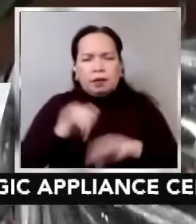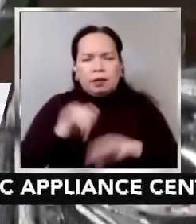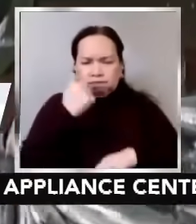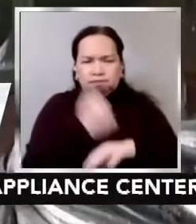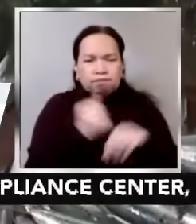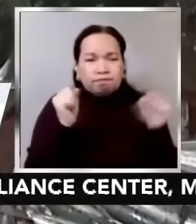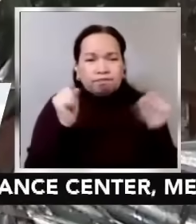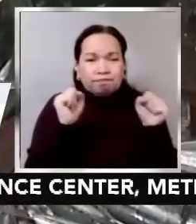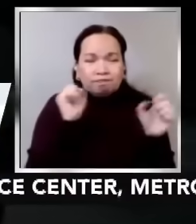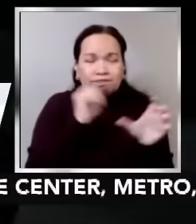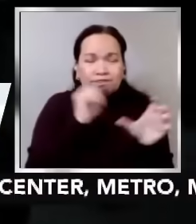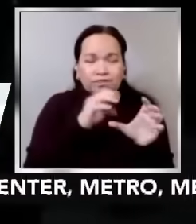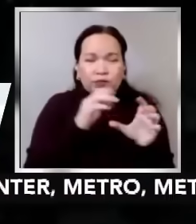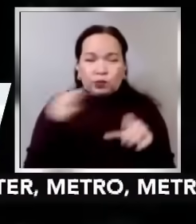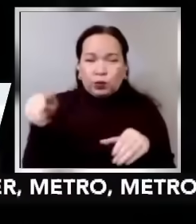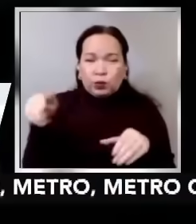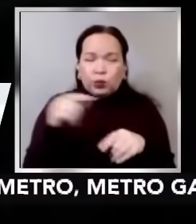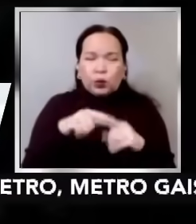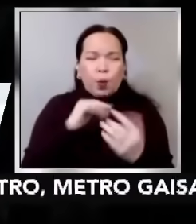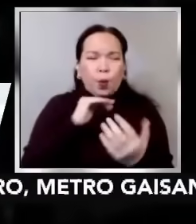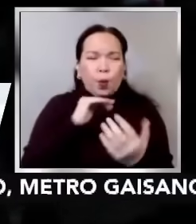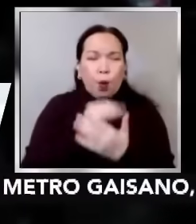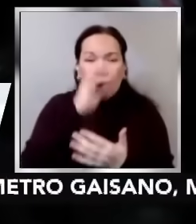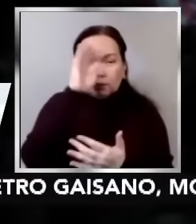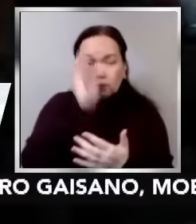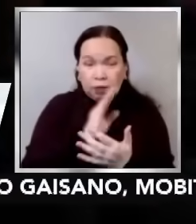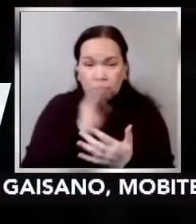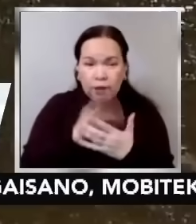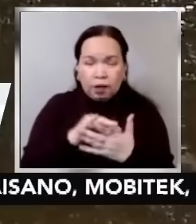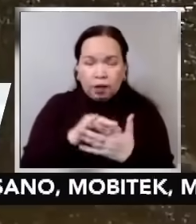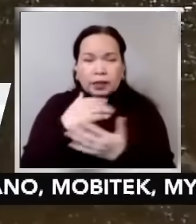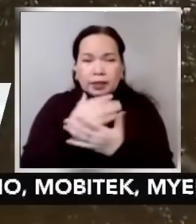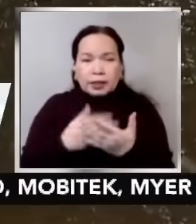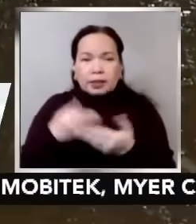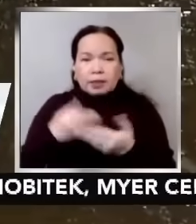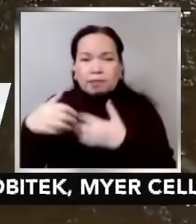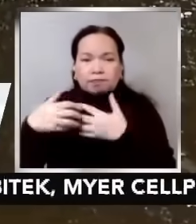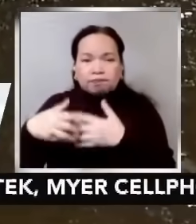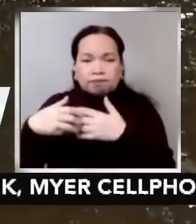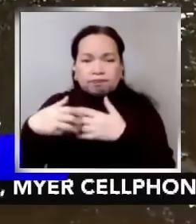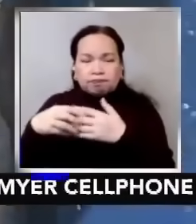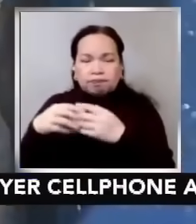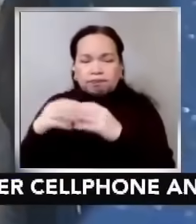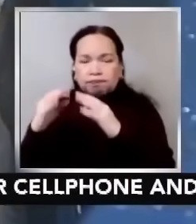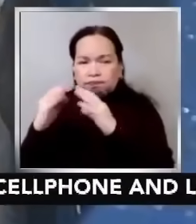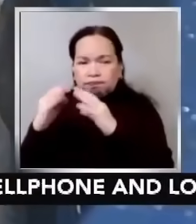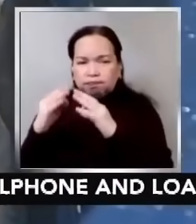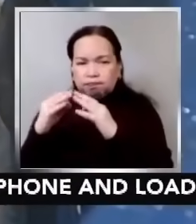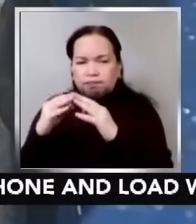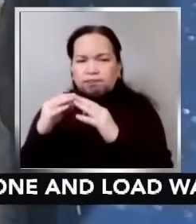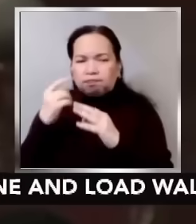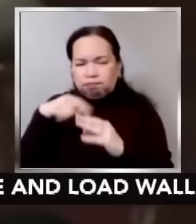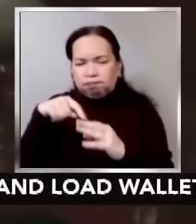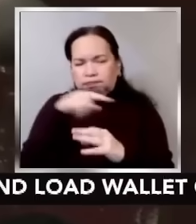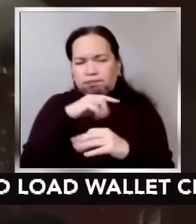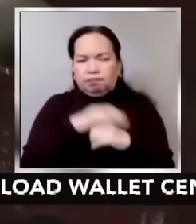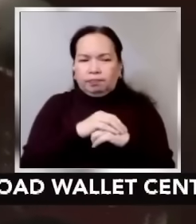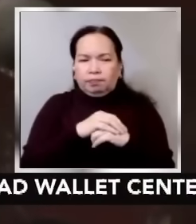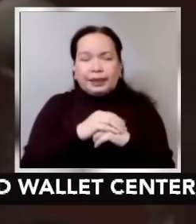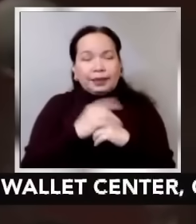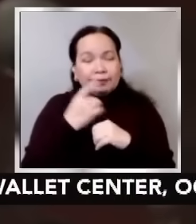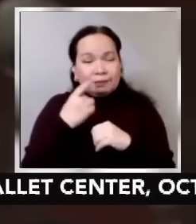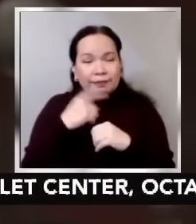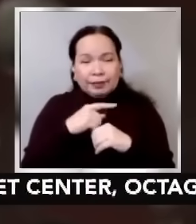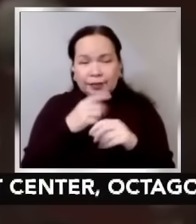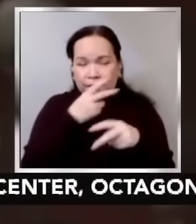mabulok ang mga huli at mga processing facility para rito. Para sa GMA Integrated News, Ivan Mayrina nakatutok,